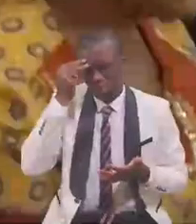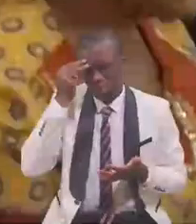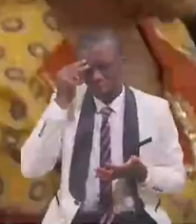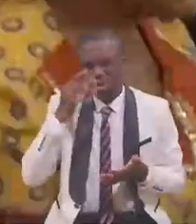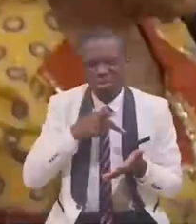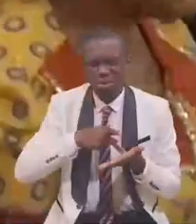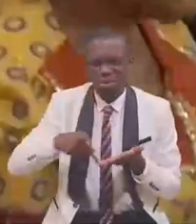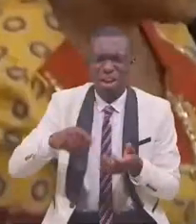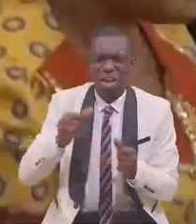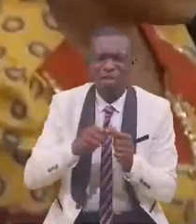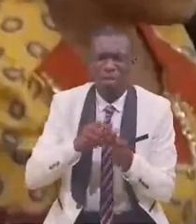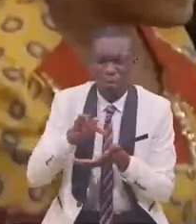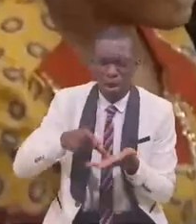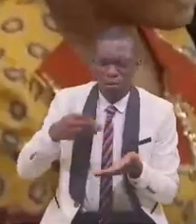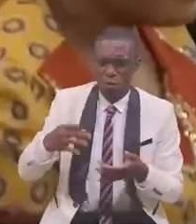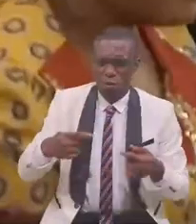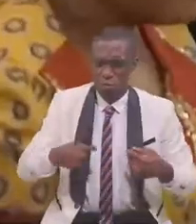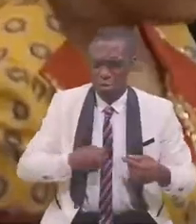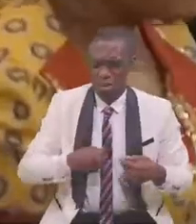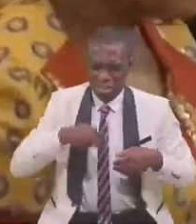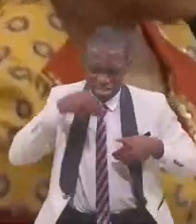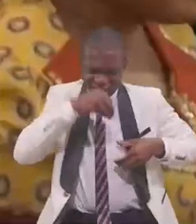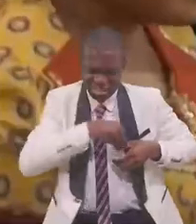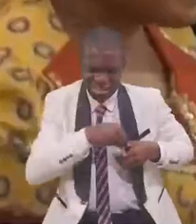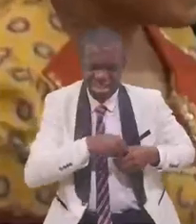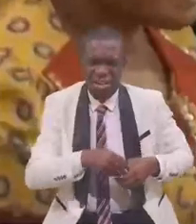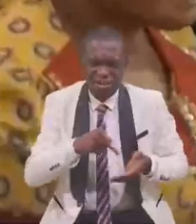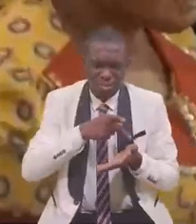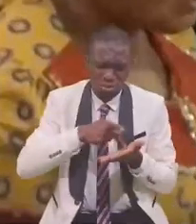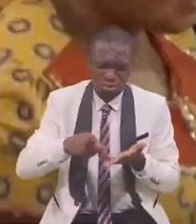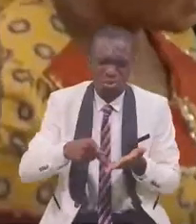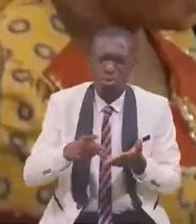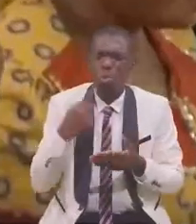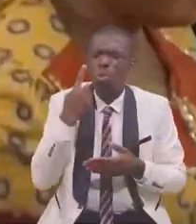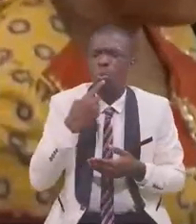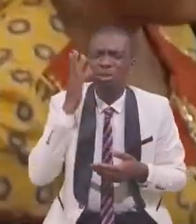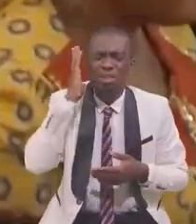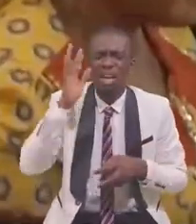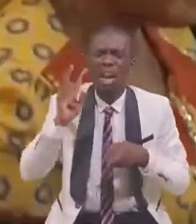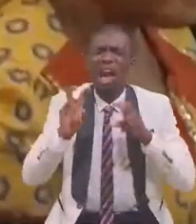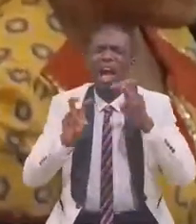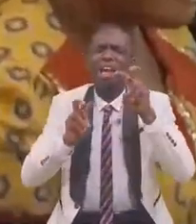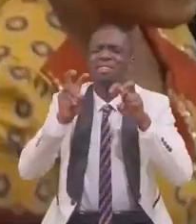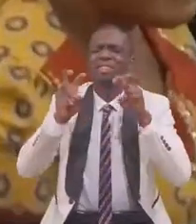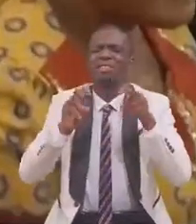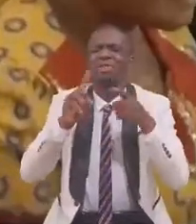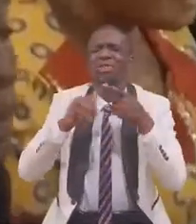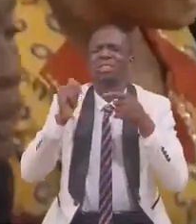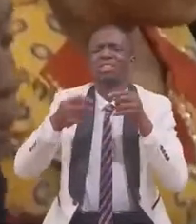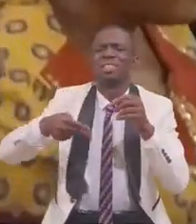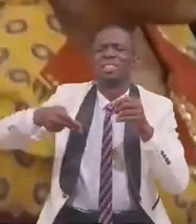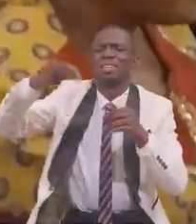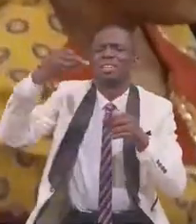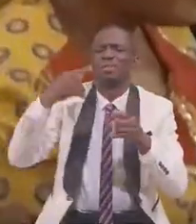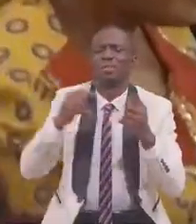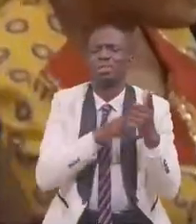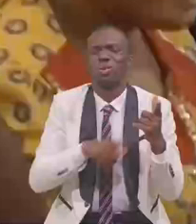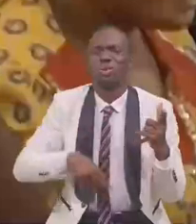une pureté intérieure, qui montera à la montagne du Seigneur, qui sera dans son lieu saint, celui